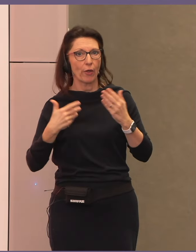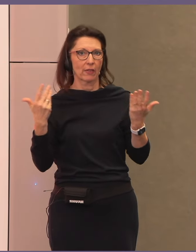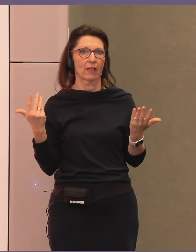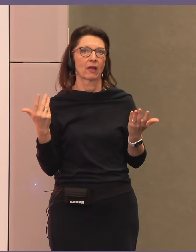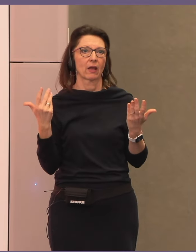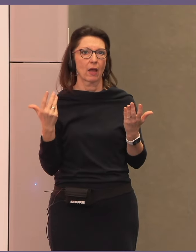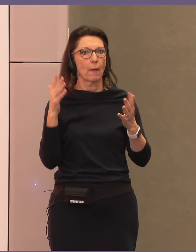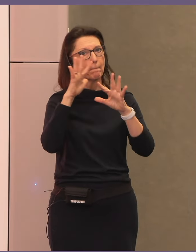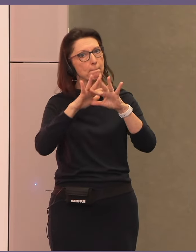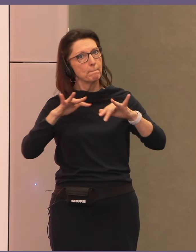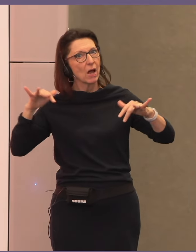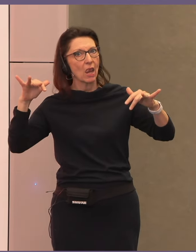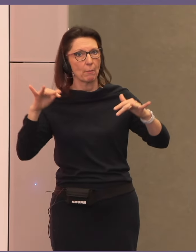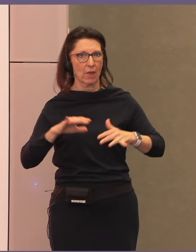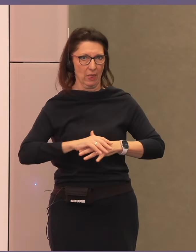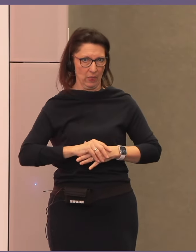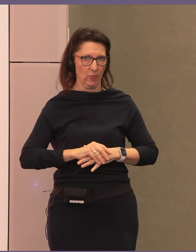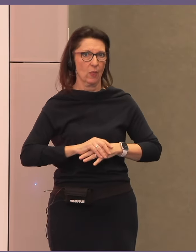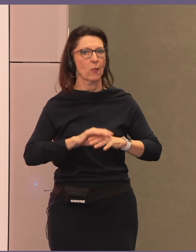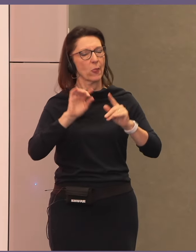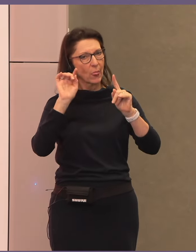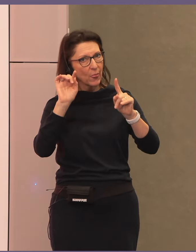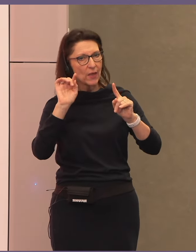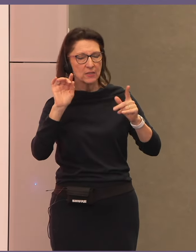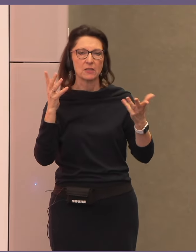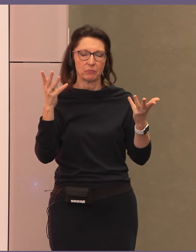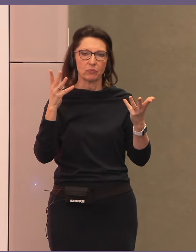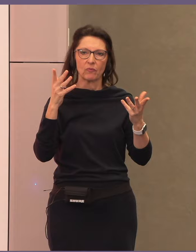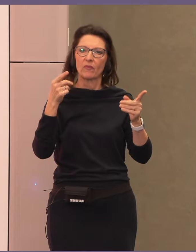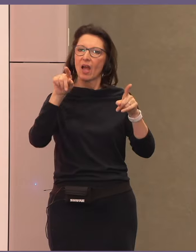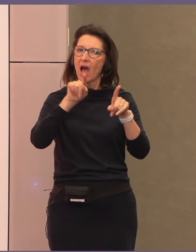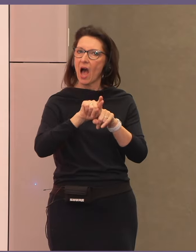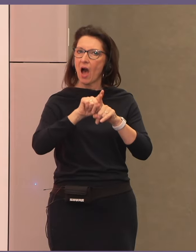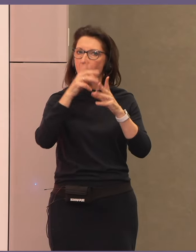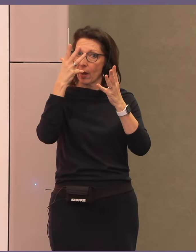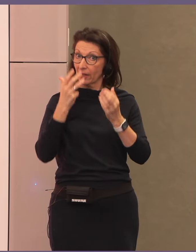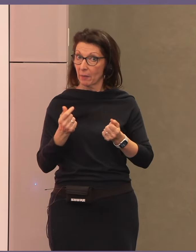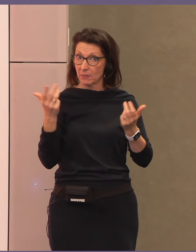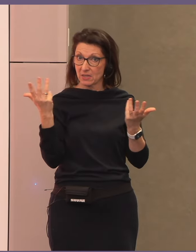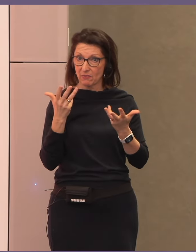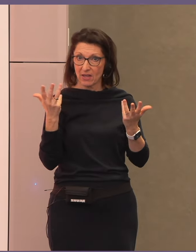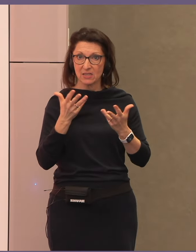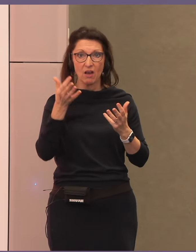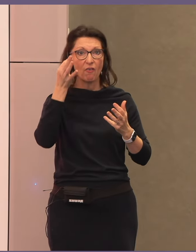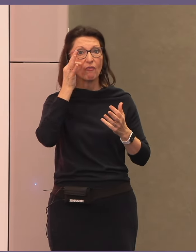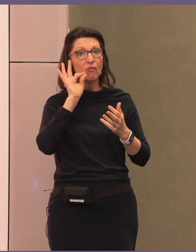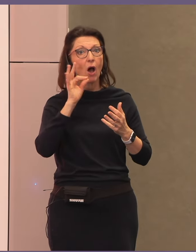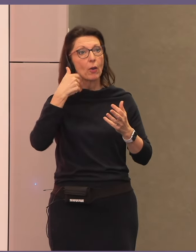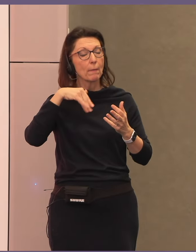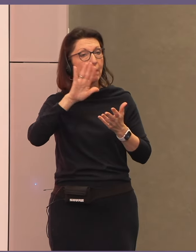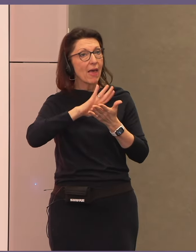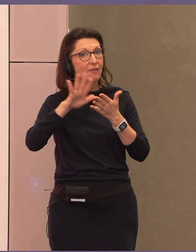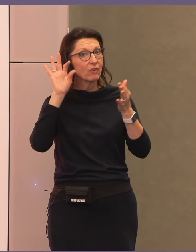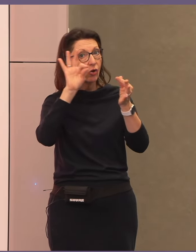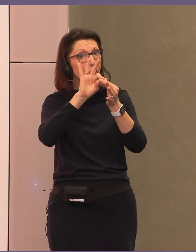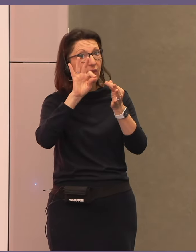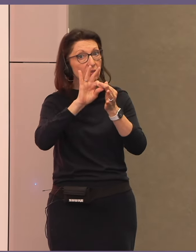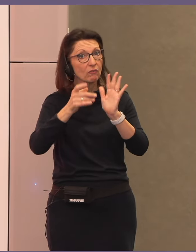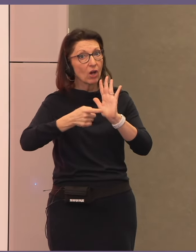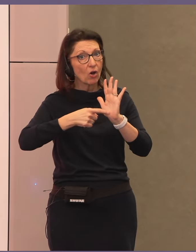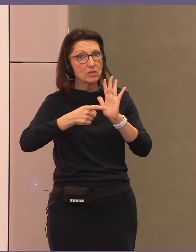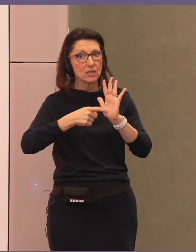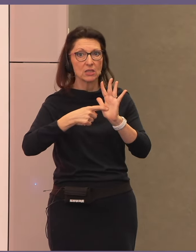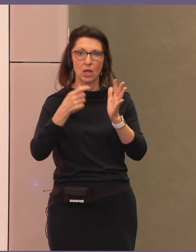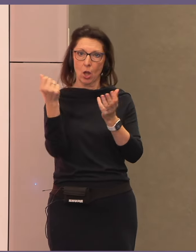frauenfreundlichen Parlaments konfrontiert sind. Zudem wird gezeigt, dass Frauen leichter zueinander finden, wenn sie politische Diskurse und